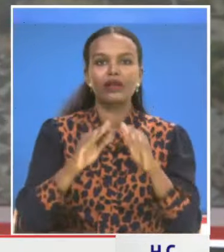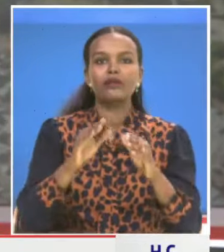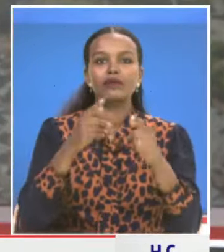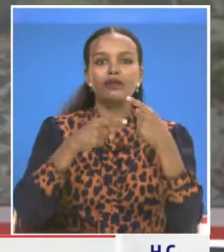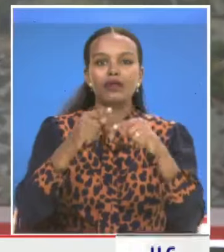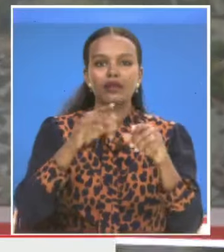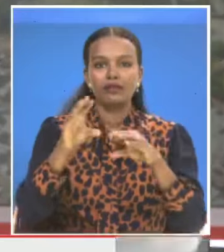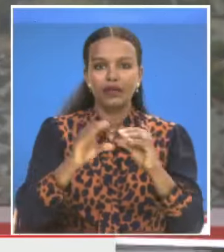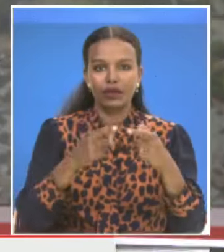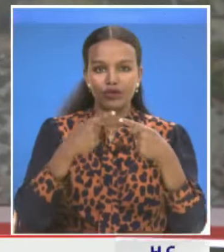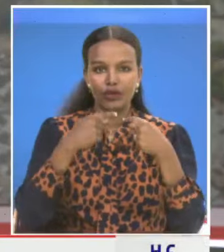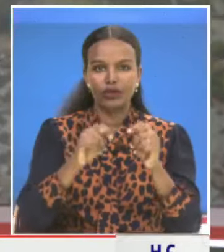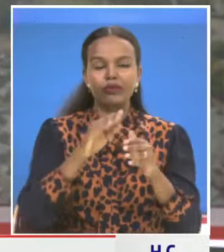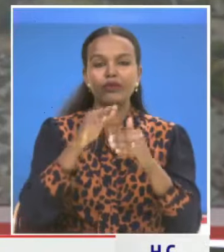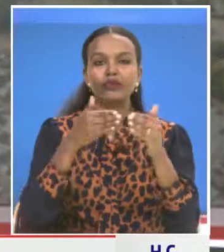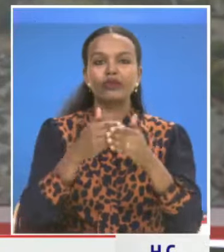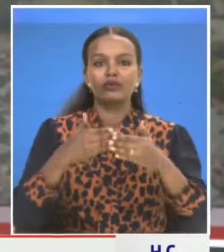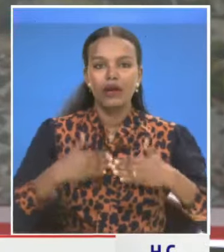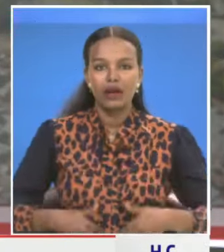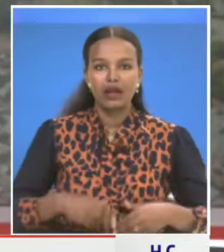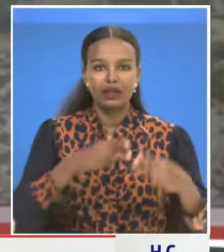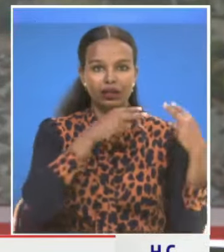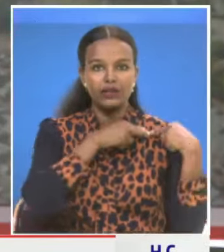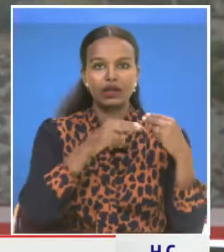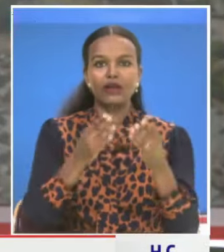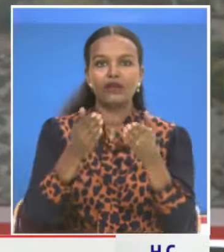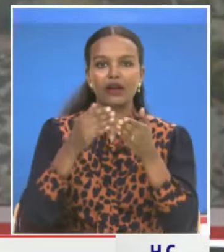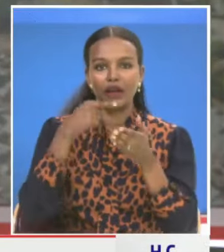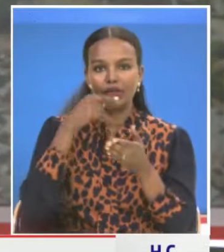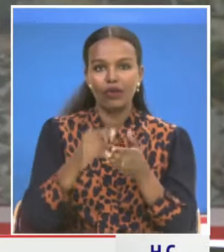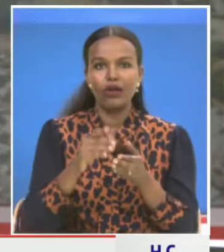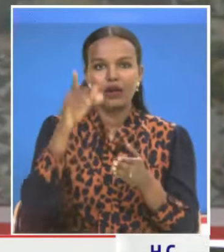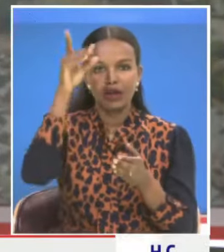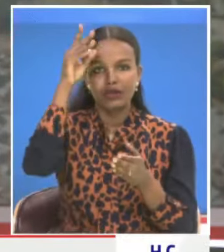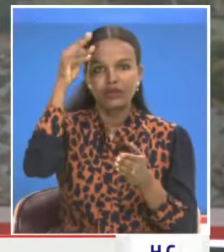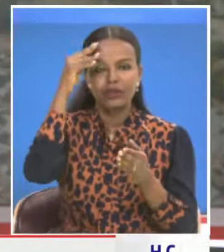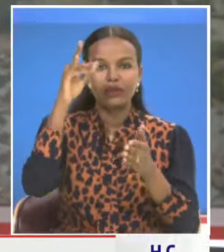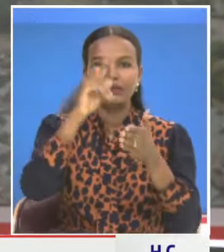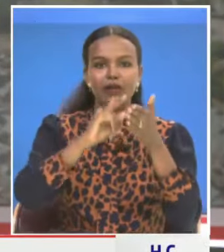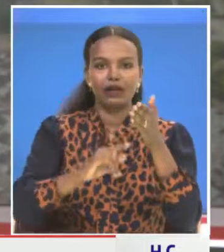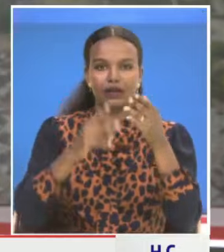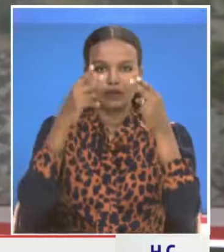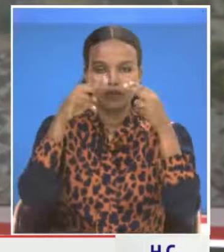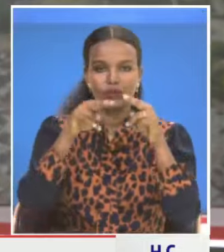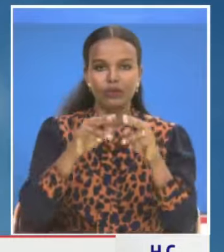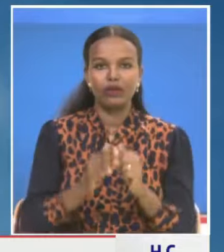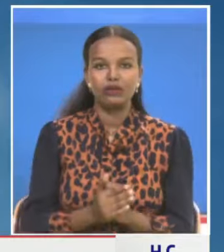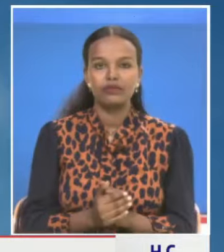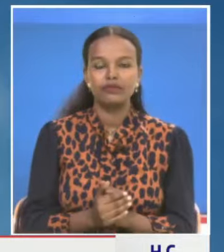ለማስፈን የሚደረገው ጥረትም የሁሉንም አካላት ድርሻ ያሻል ተብሏል። ካሳሁን መንጌ በትንታኔ ተመልክቶታል።